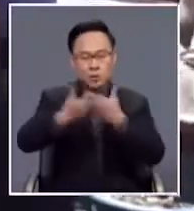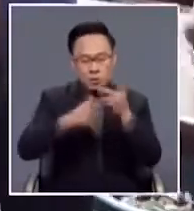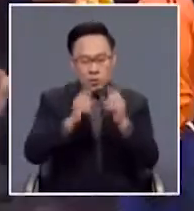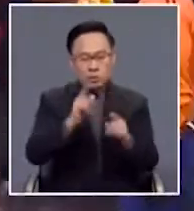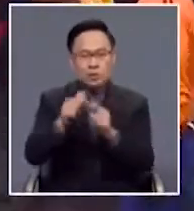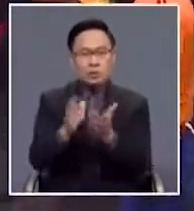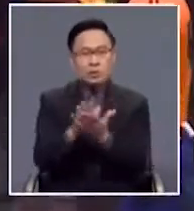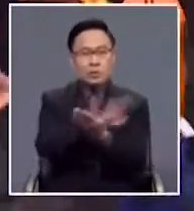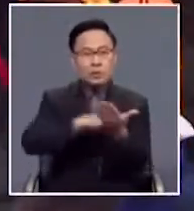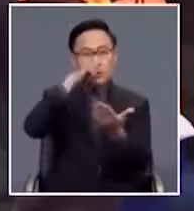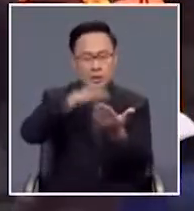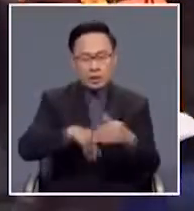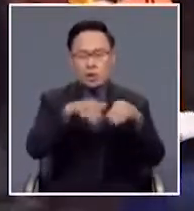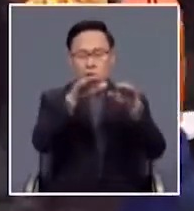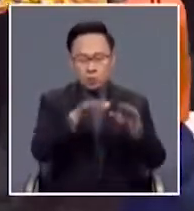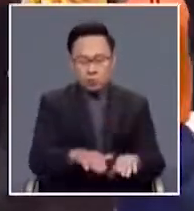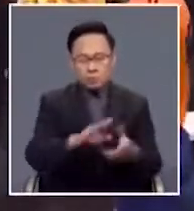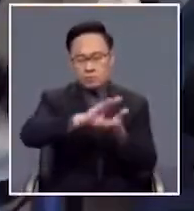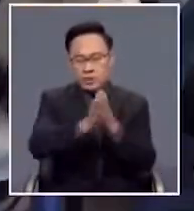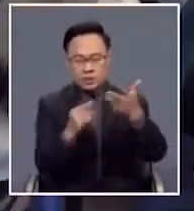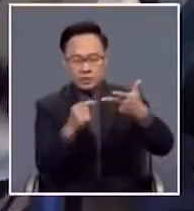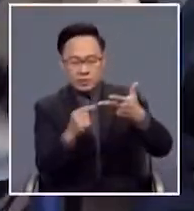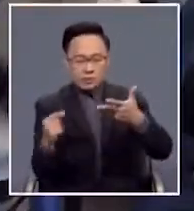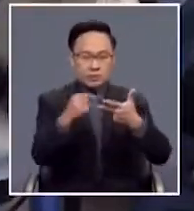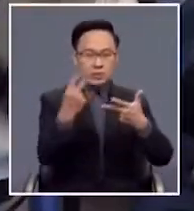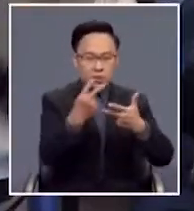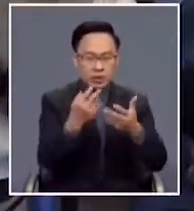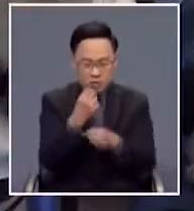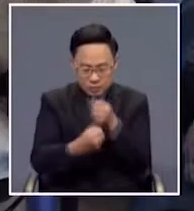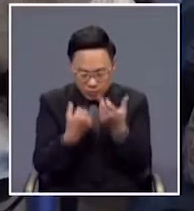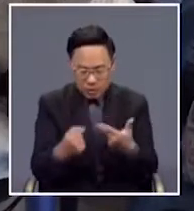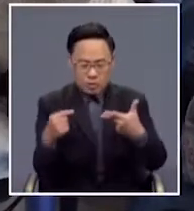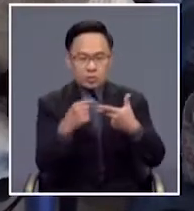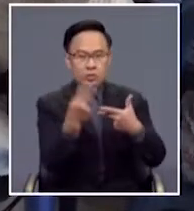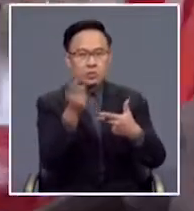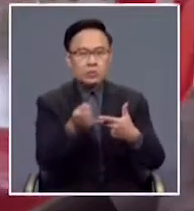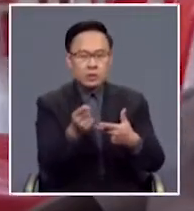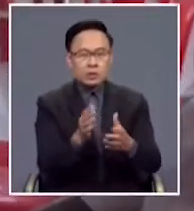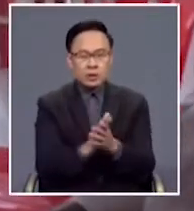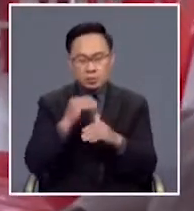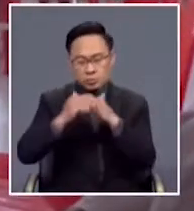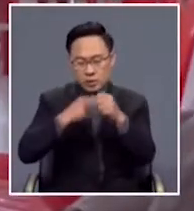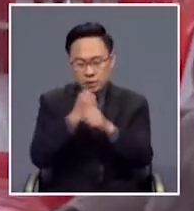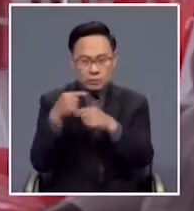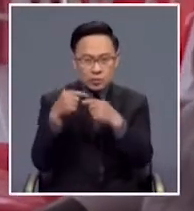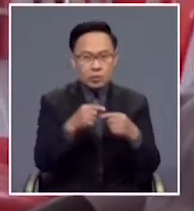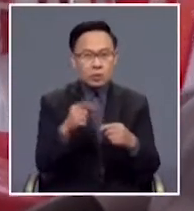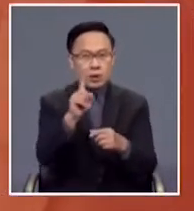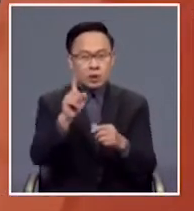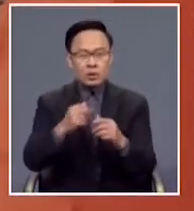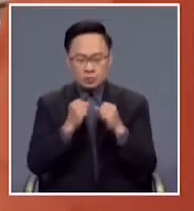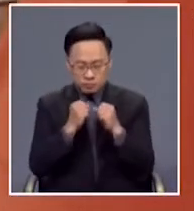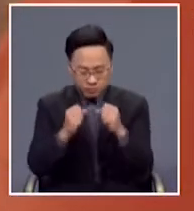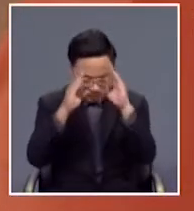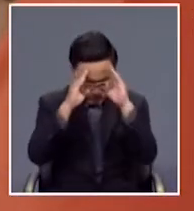าและคงอยู่ในระดับเดิมในปีนี้ซึ่งมีผลการดำเนินการคืบหน้ามาโดยลำดับสืบเนื่องมาจากความทุ่มเทและบูรณา